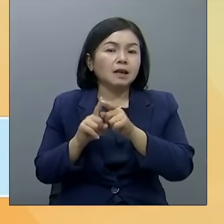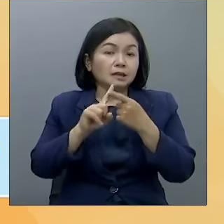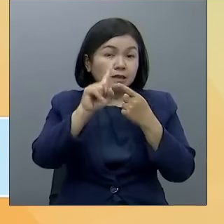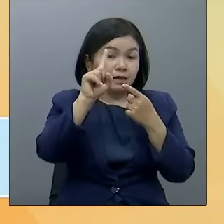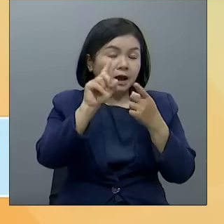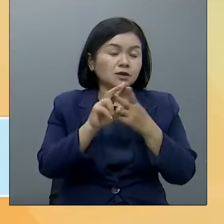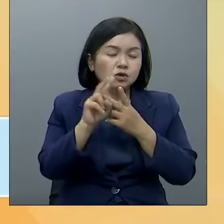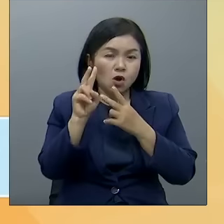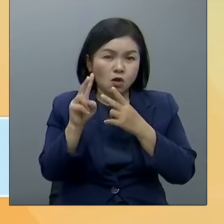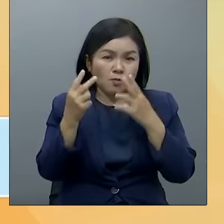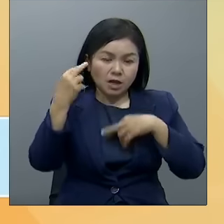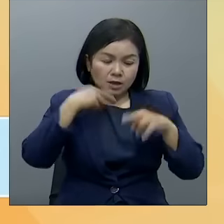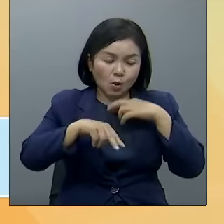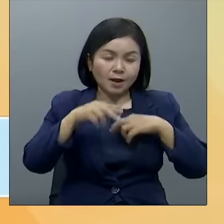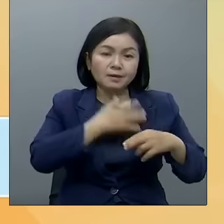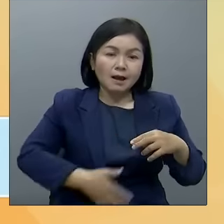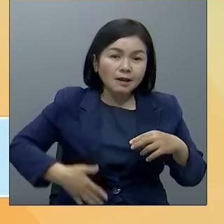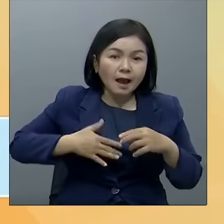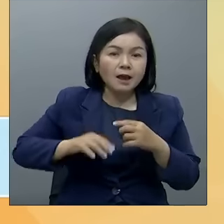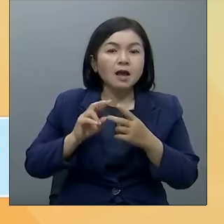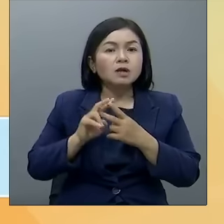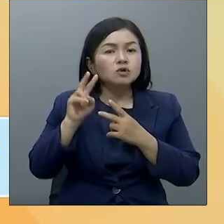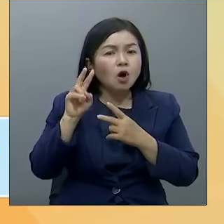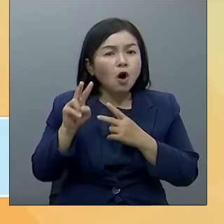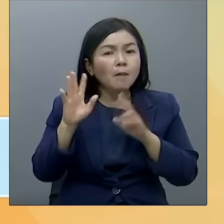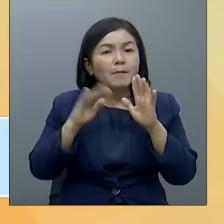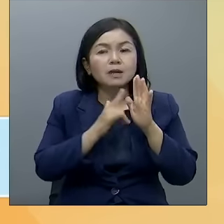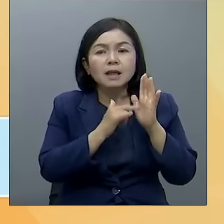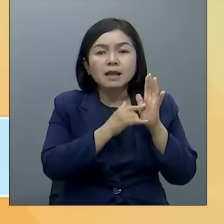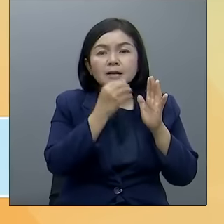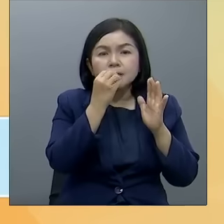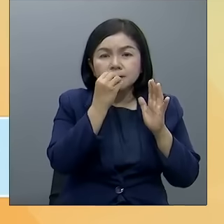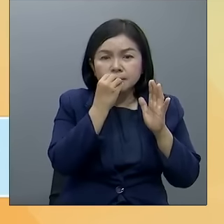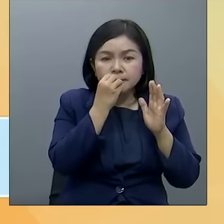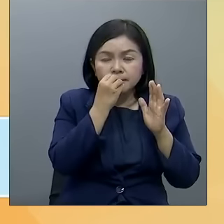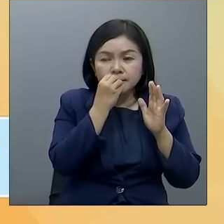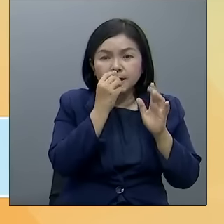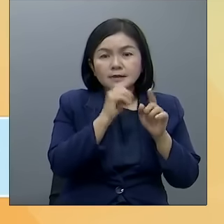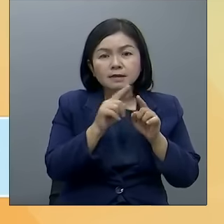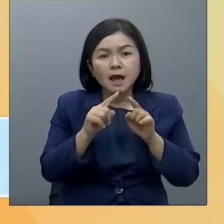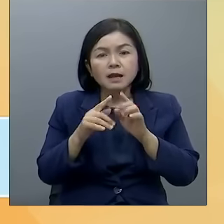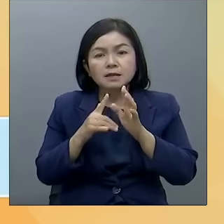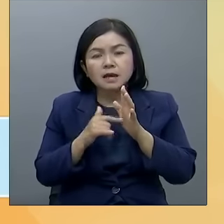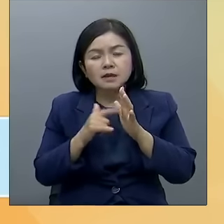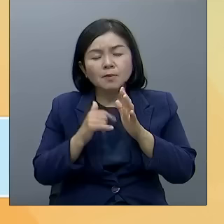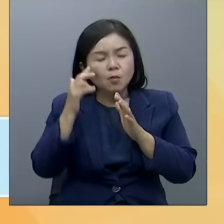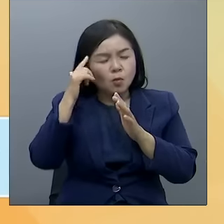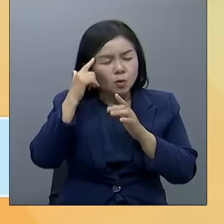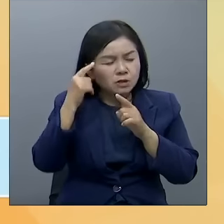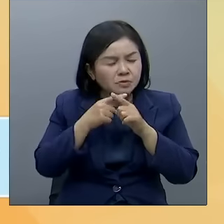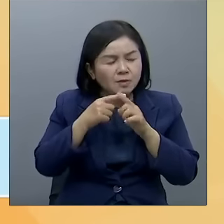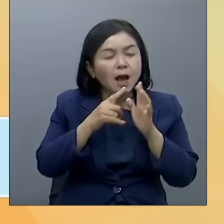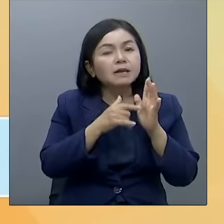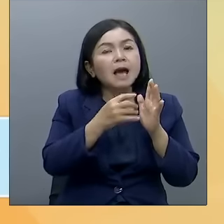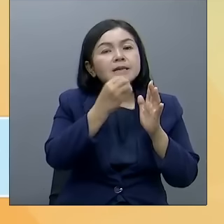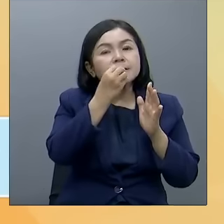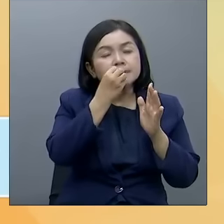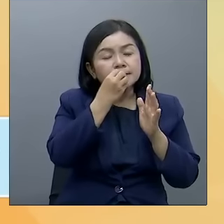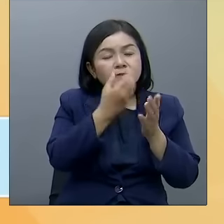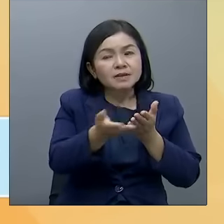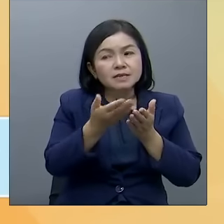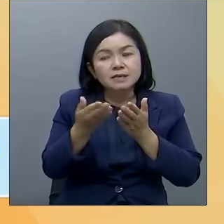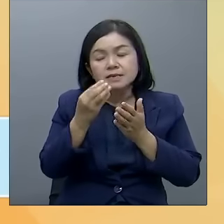ยบางคนก็รับประทานยาโดยเฉพาะในท้องตลาดเนี่ยเราจะมียาแก้ปวดนะครับยาแก้ปวดโดยเฉพาะในกลุ่มเอนเซ ม นะครับ